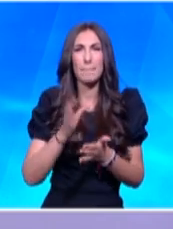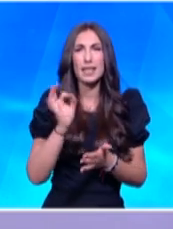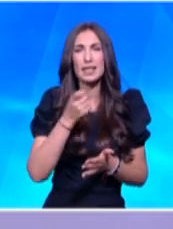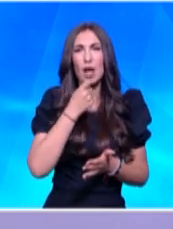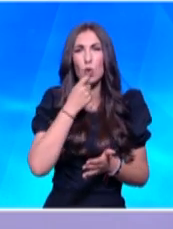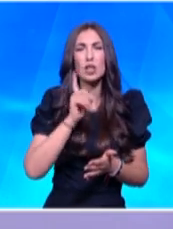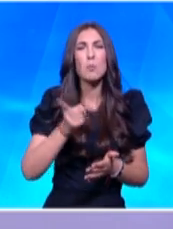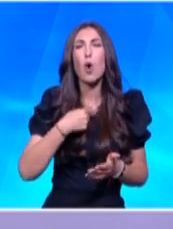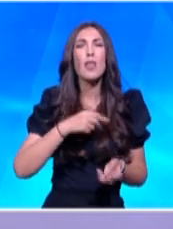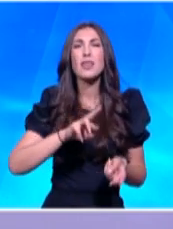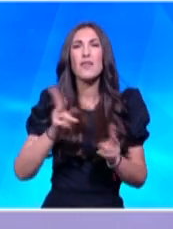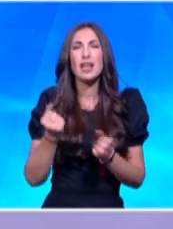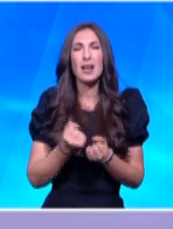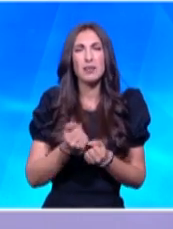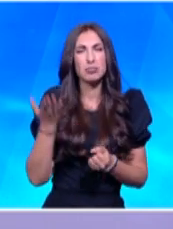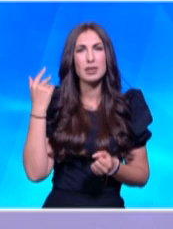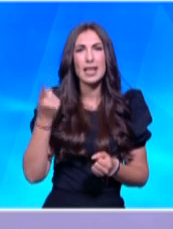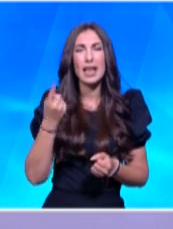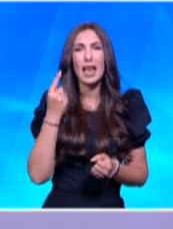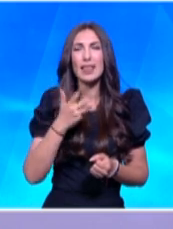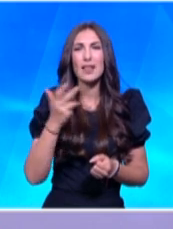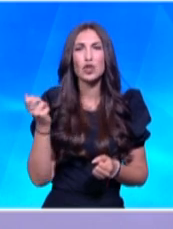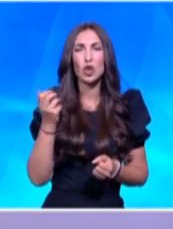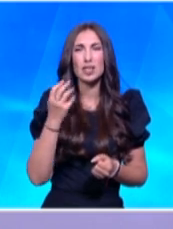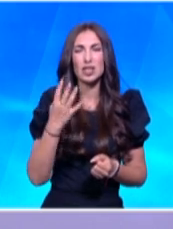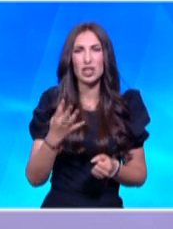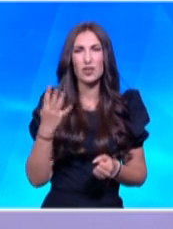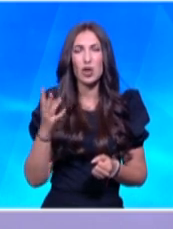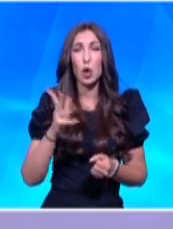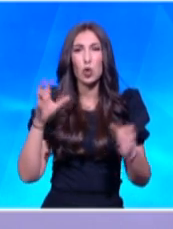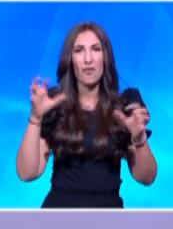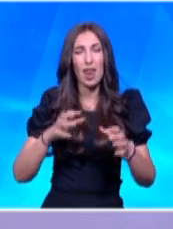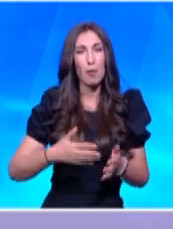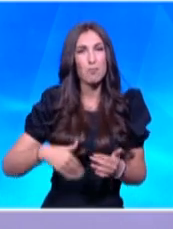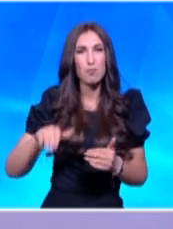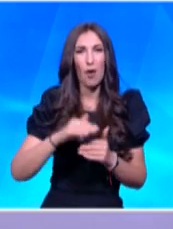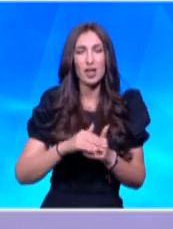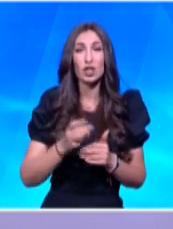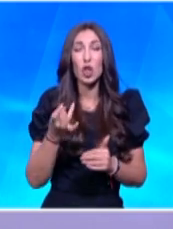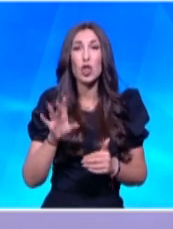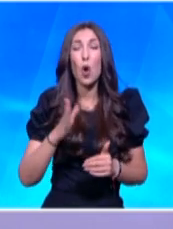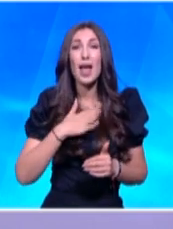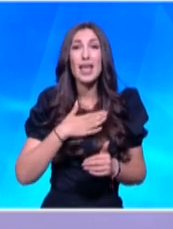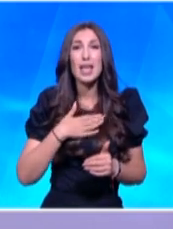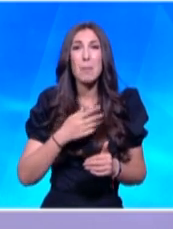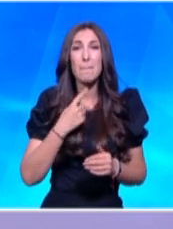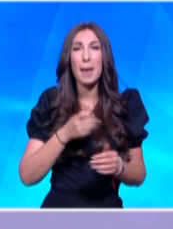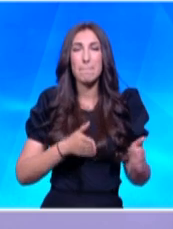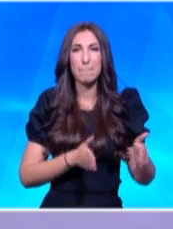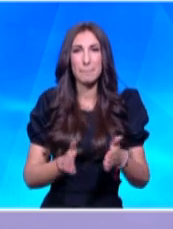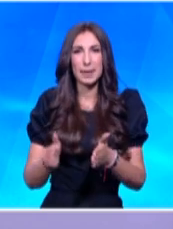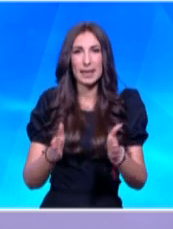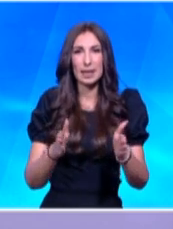върна местните жители само 1994 година, когато валежите са били повече. Но ние имаме инфраструктура,